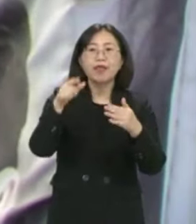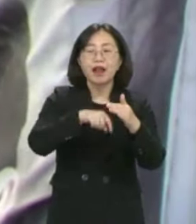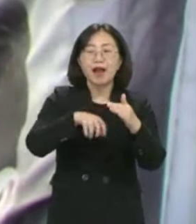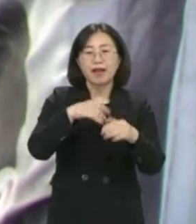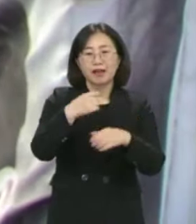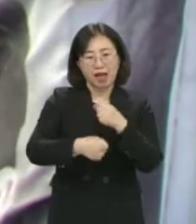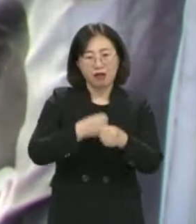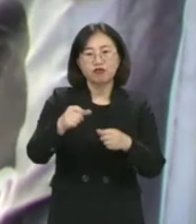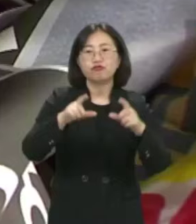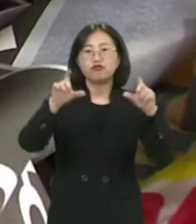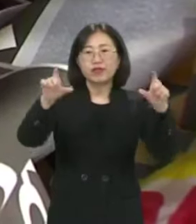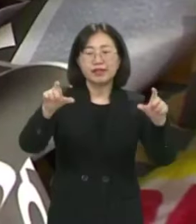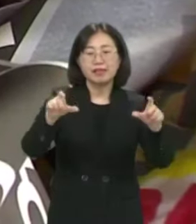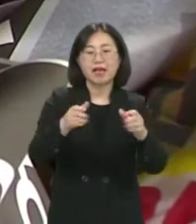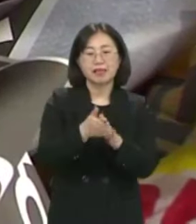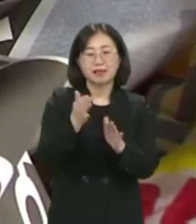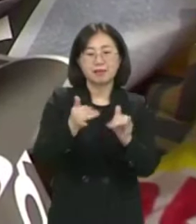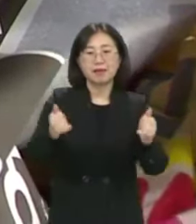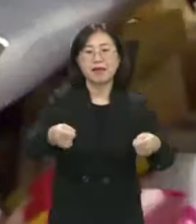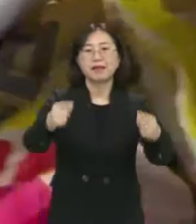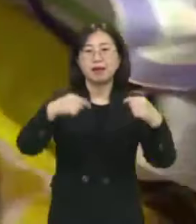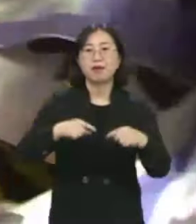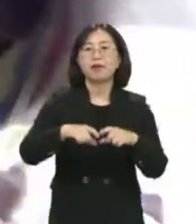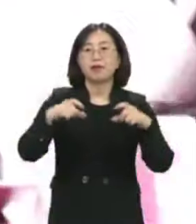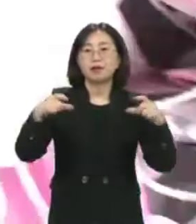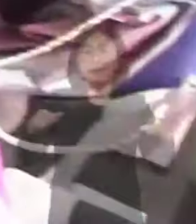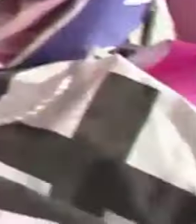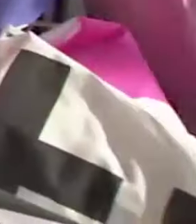제공해 시민 참여를 활성화한다는 계획입니다